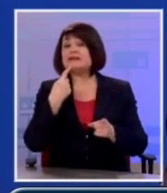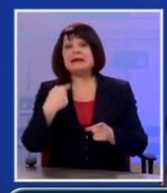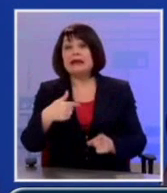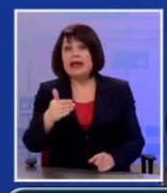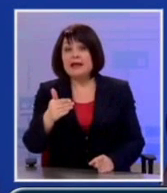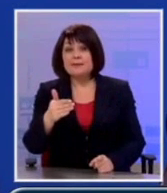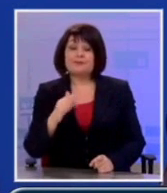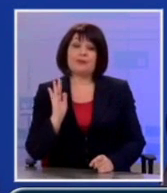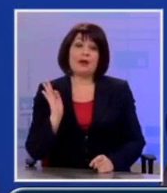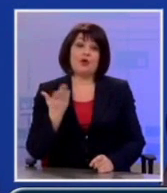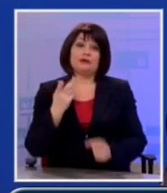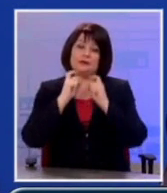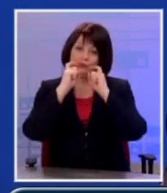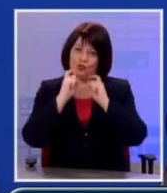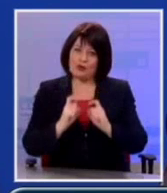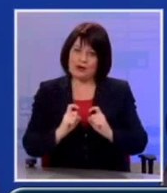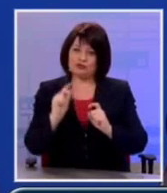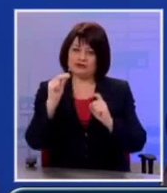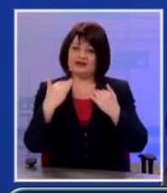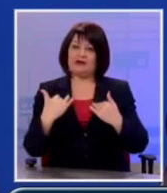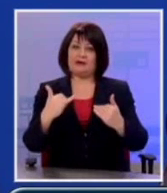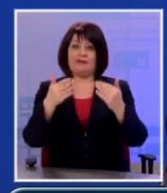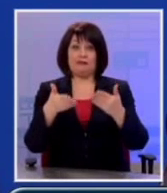προβλέπει ότι η υποχρέωση της Βουλής